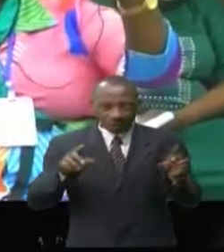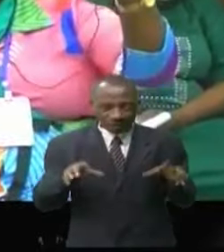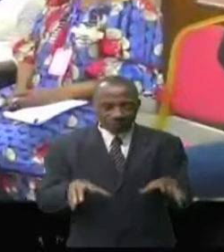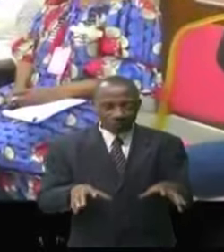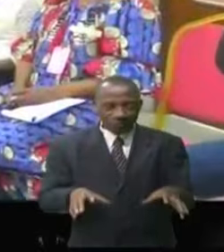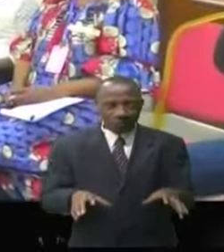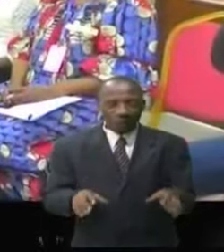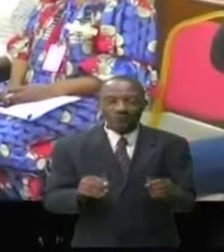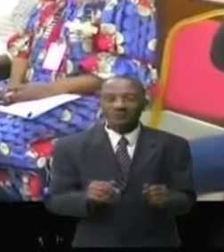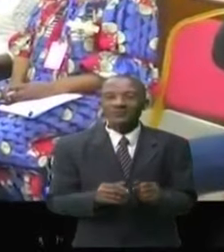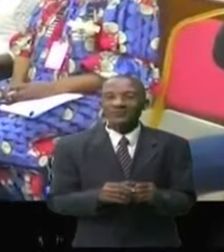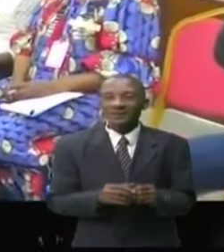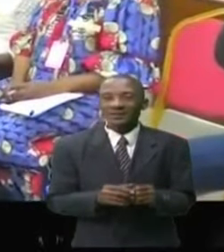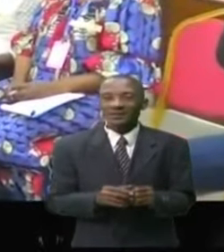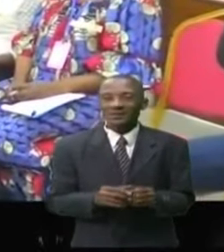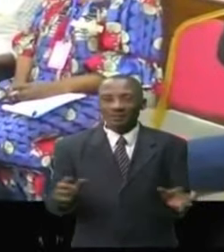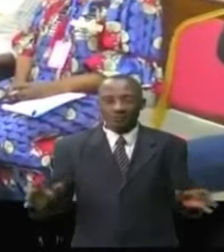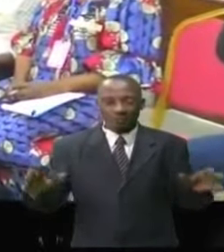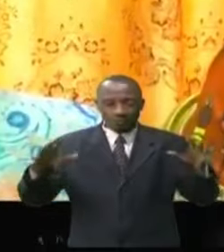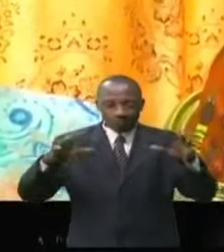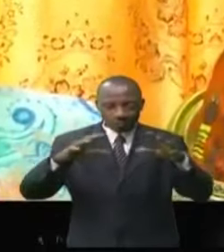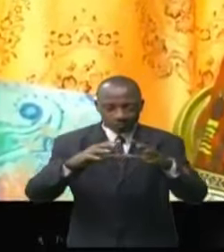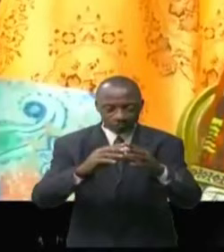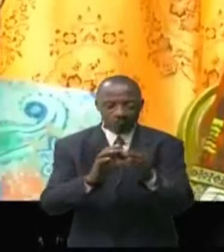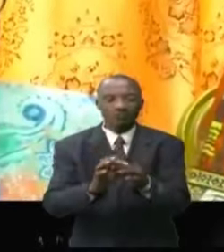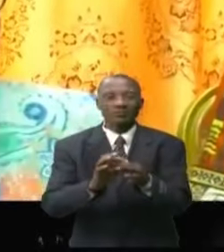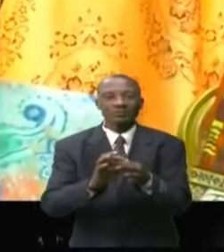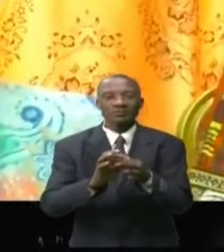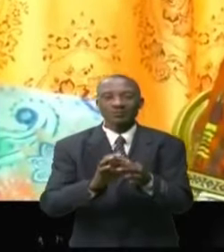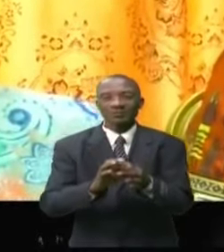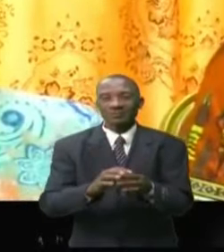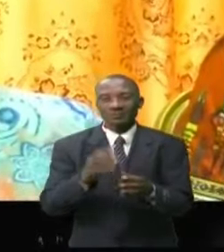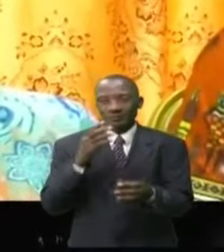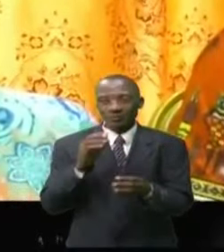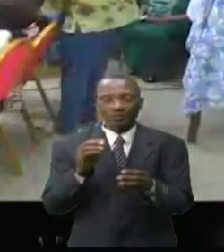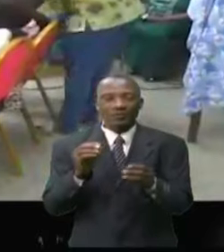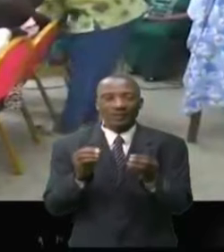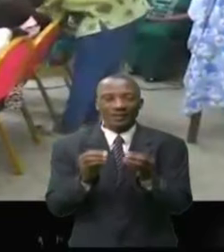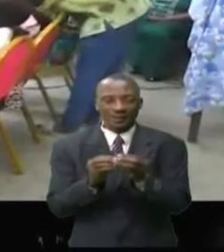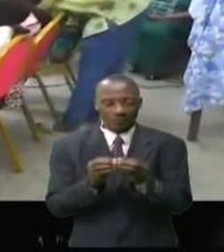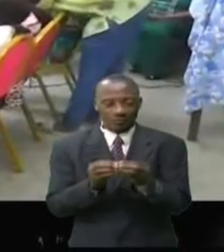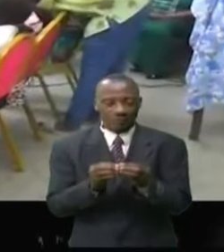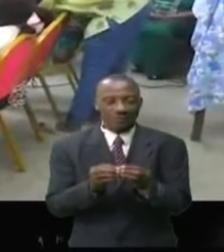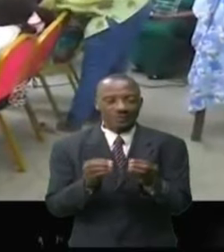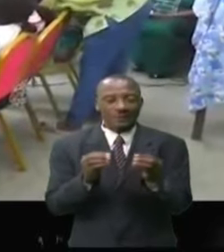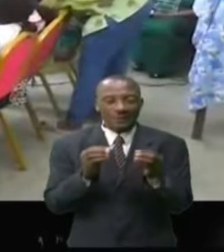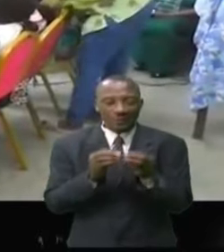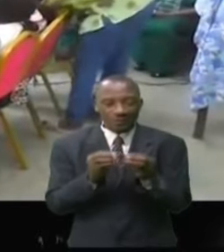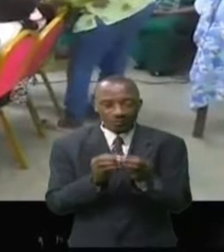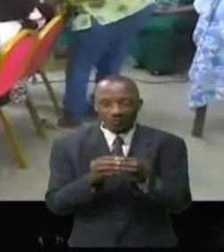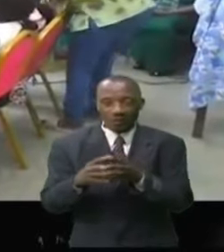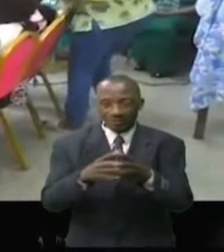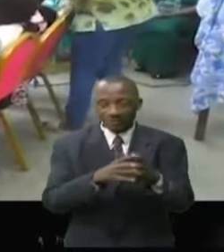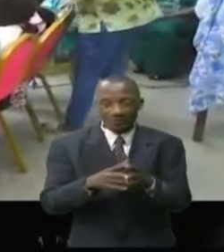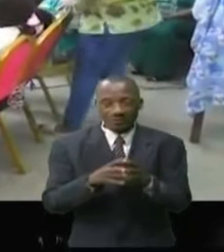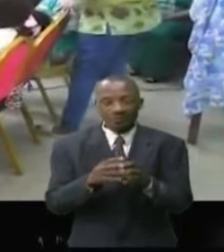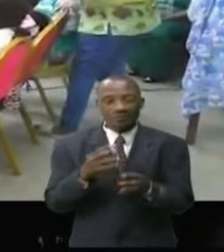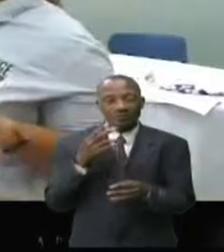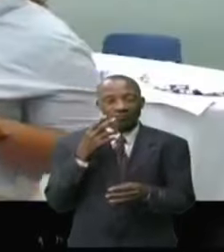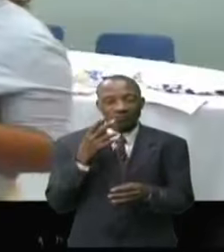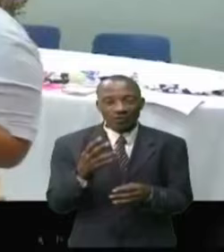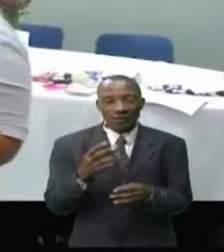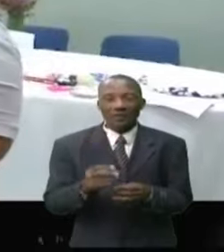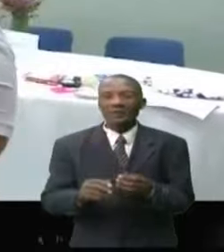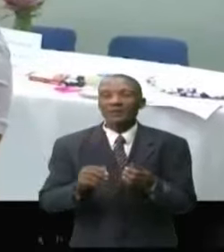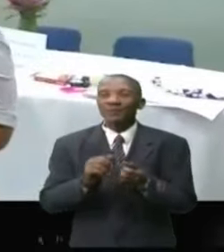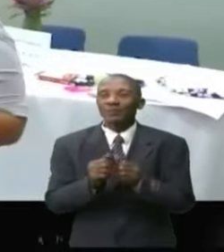PVH surtout le femmes les jeunes filles et même les enfants qui sont une catégorie de personnes vulnérables au cours de ces assises